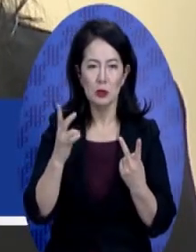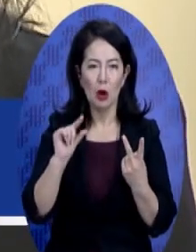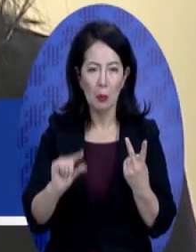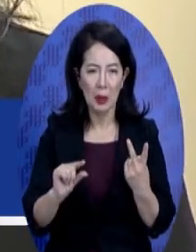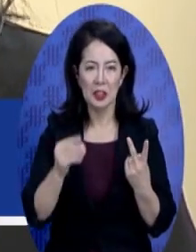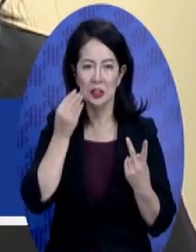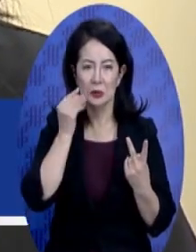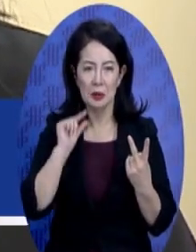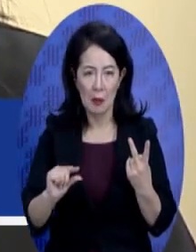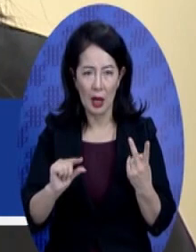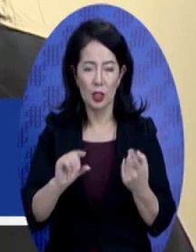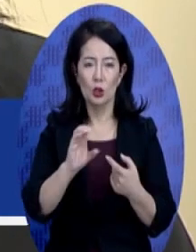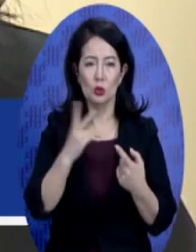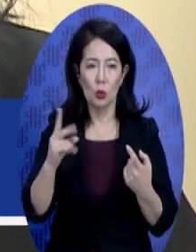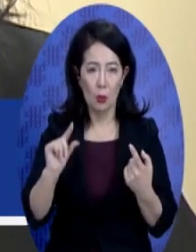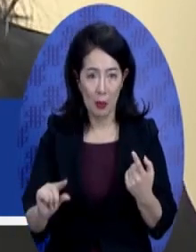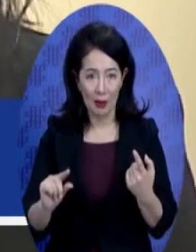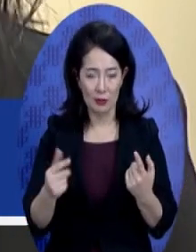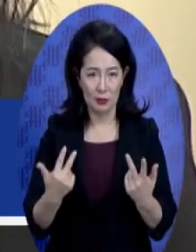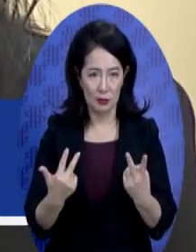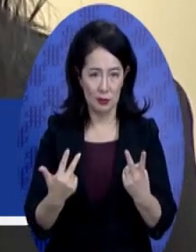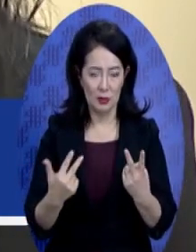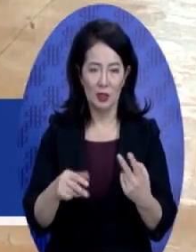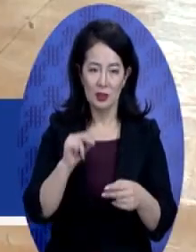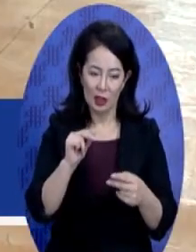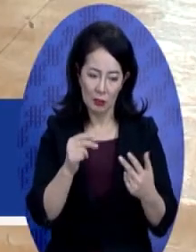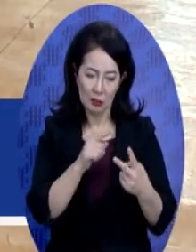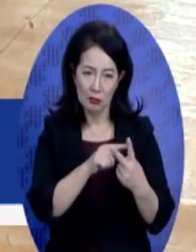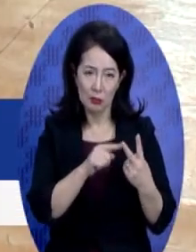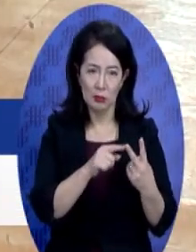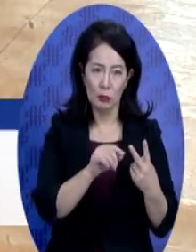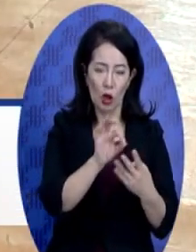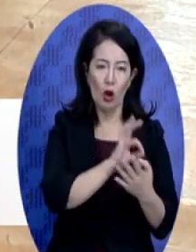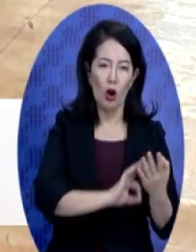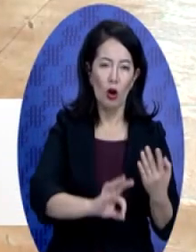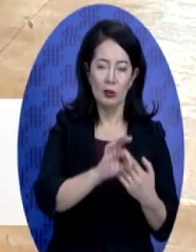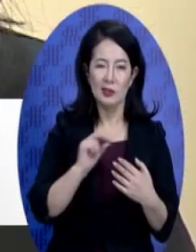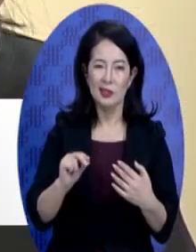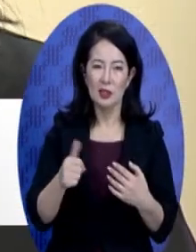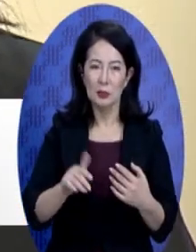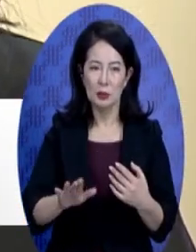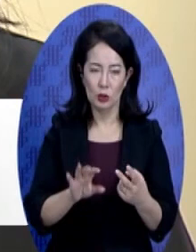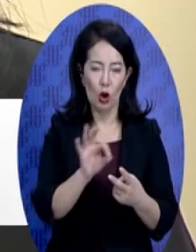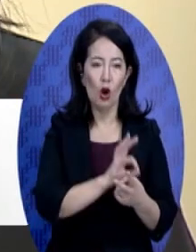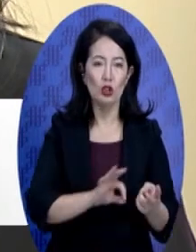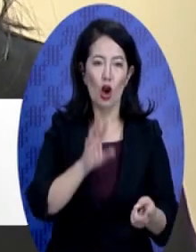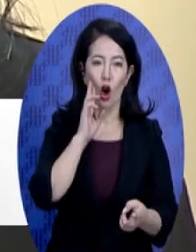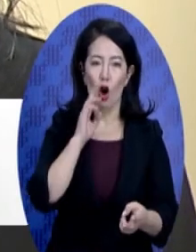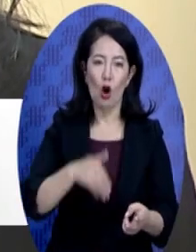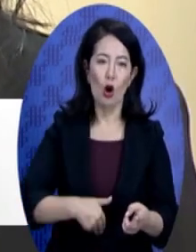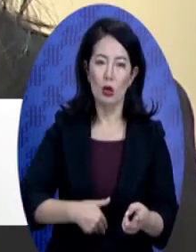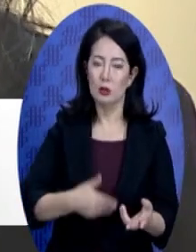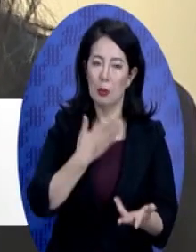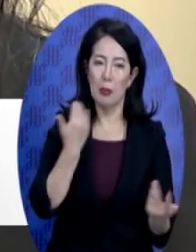багтаа, сүнс бүтээгдэхүүний хэрэглээ багтаа учраас нөгөө чанарын асуудал яригдаад байна. Хоосон илчлэг гэж яриад байгаа маань юу гэх юм бол үлсэхгүй учраас би ерөөсөө юу ч